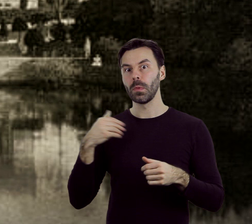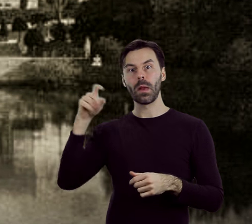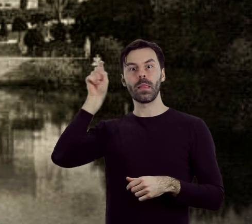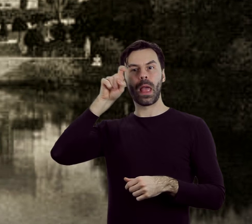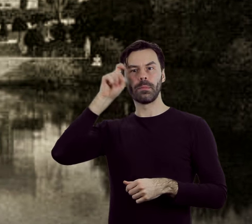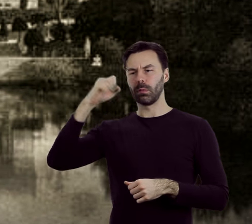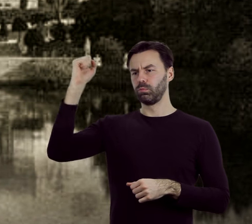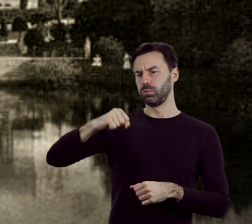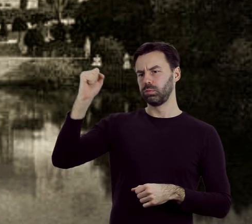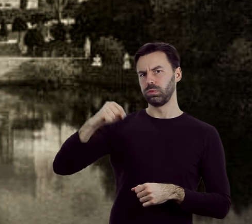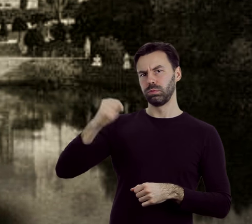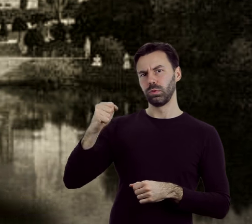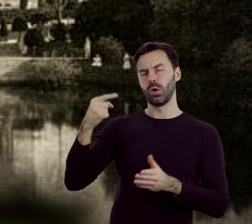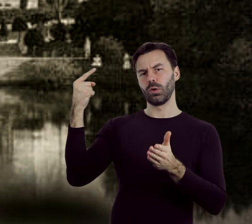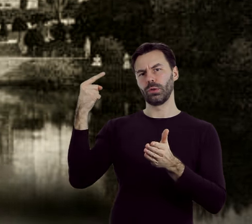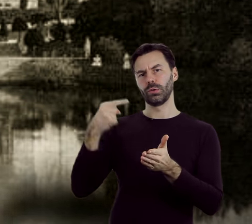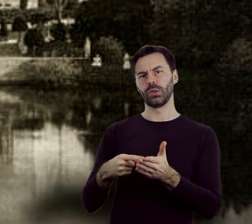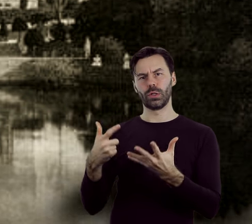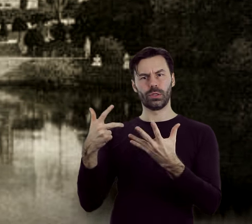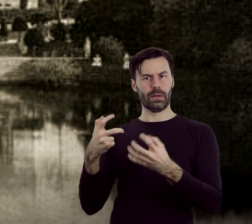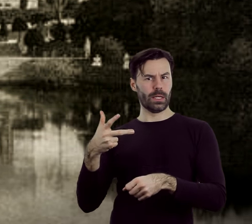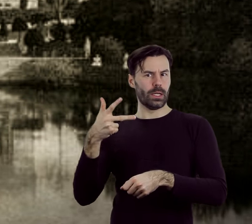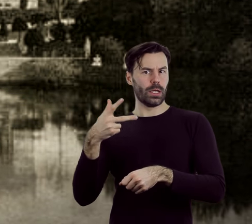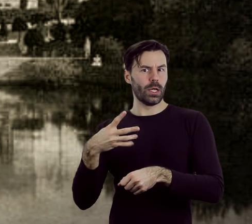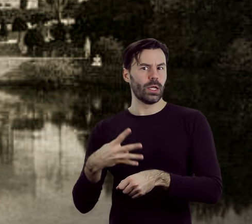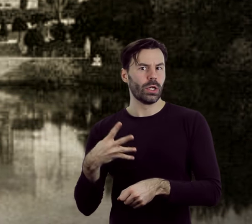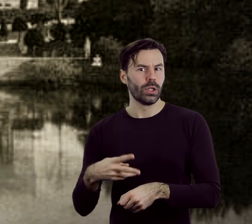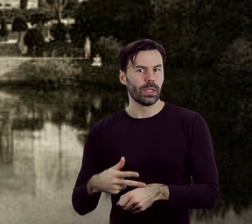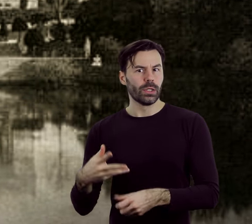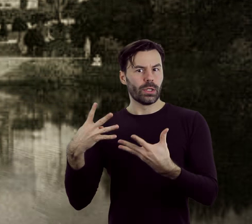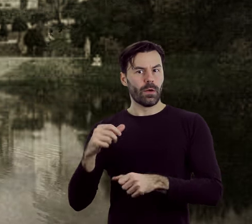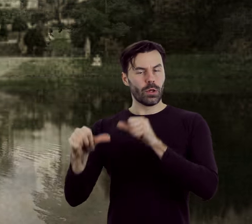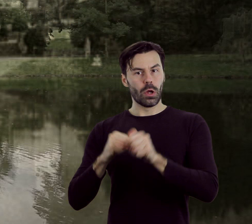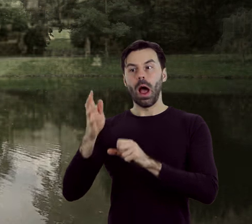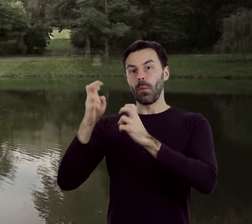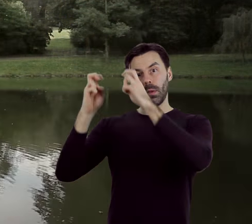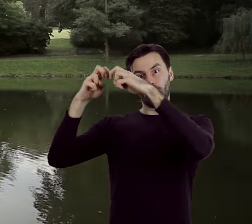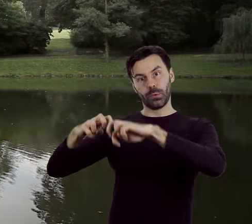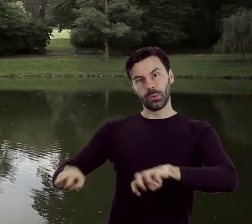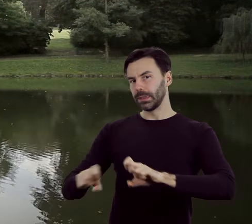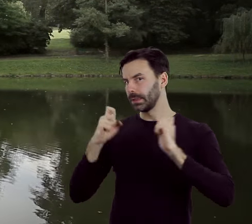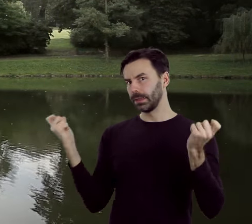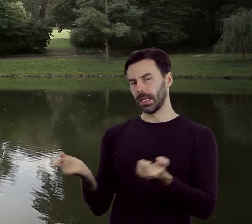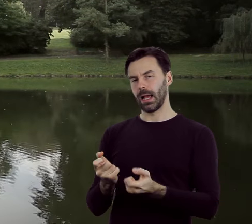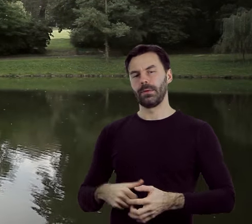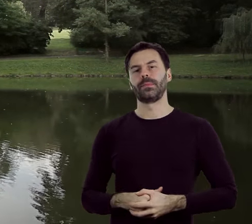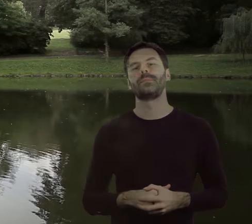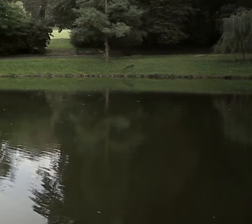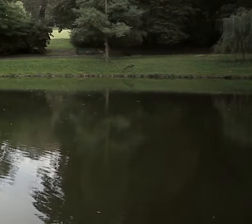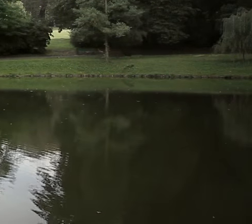śladu. Został zbombardowany przez Niemców w 1939 roku. Następnie został całkowicie